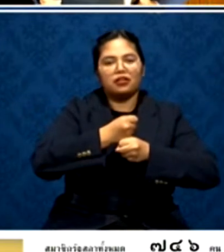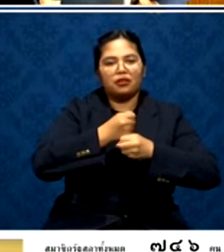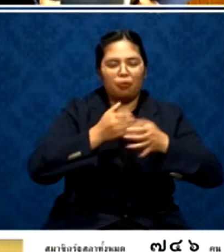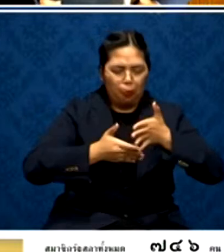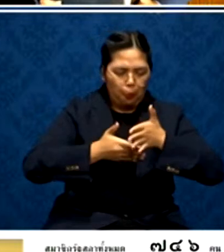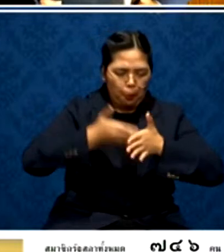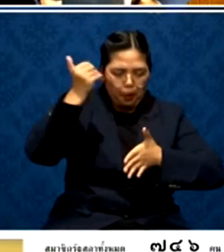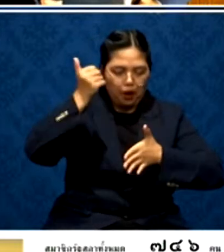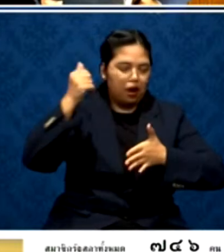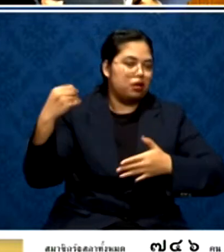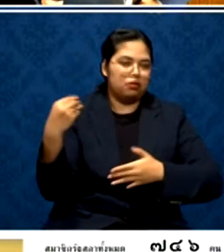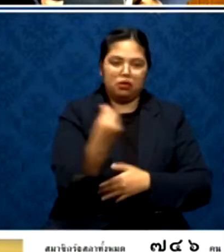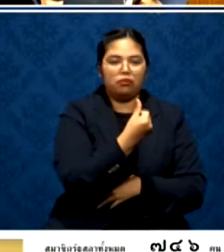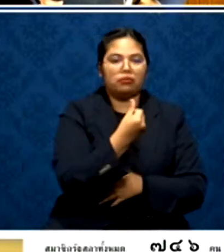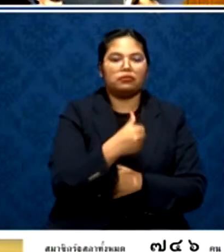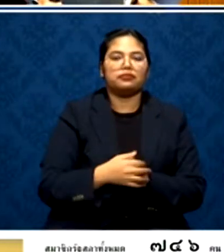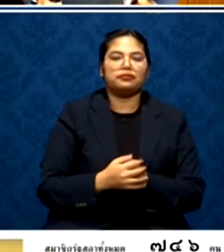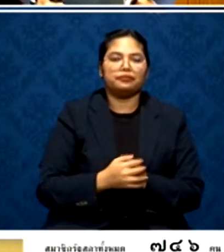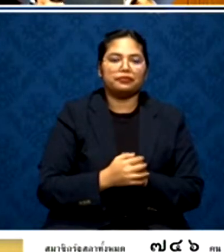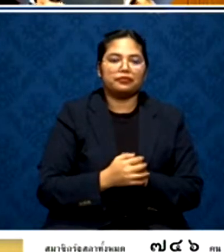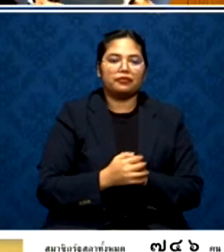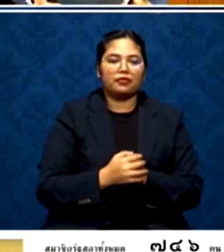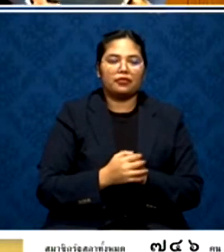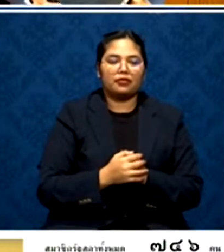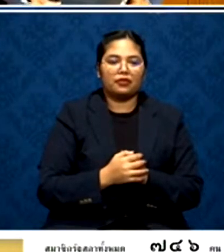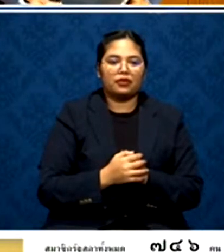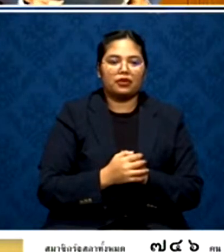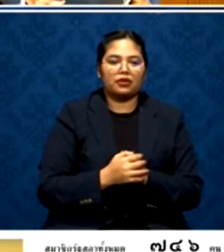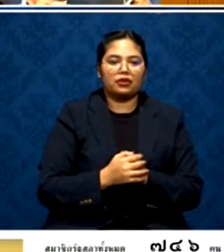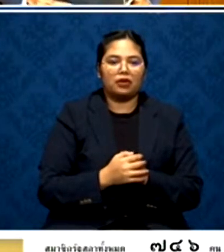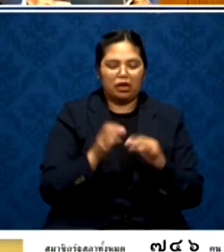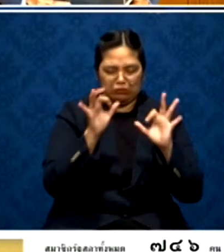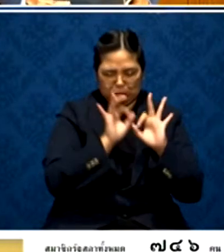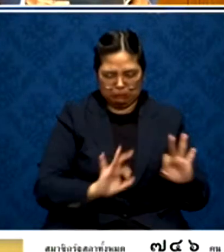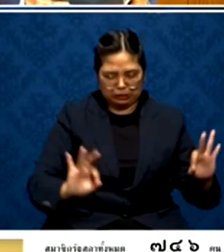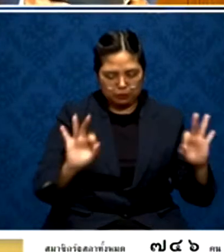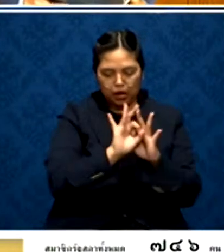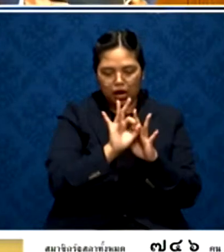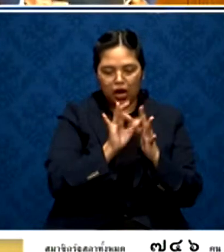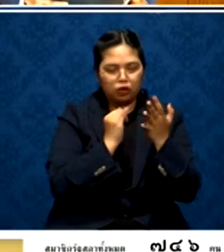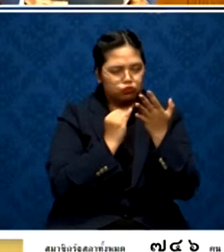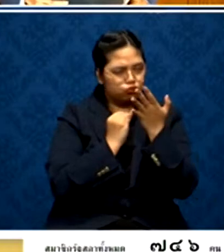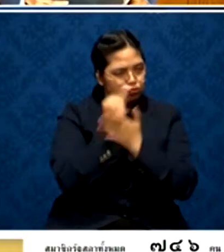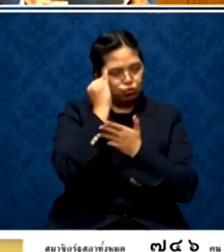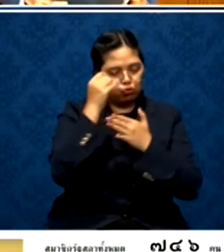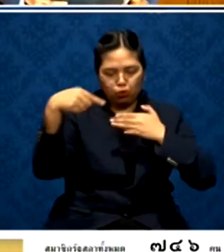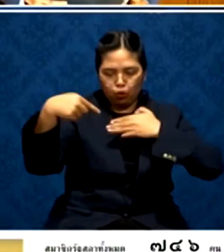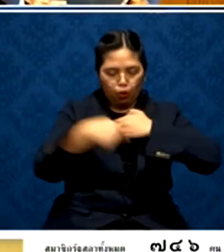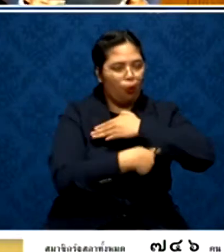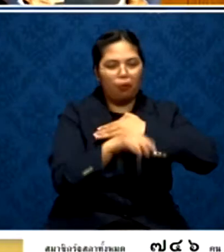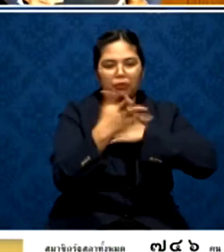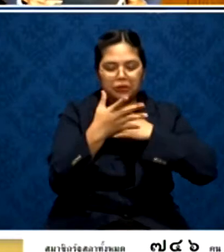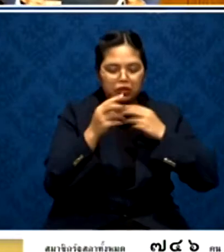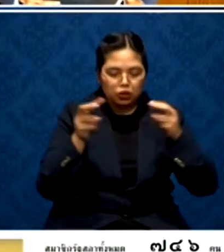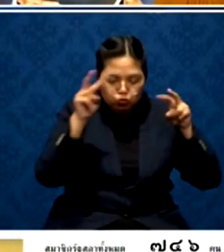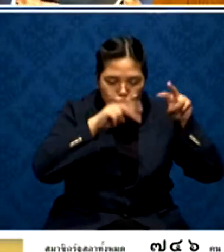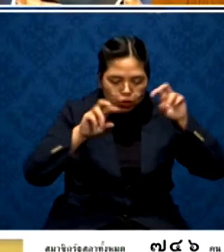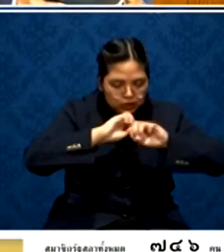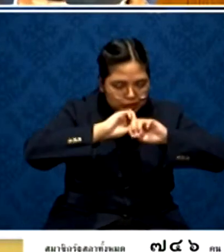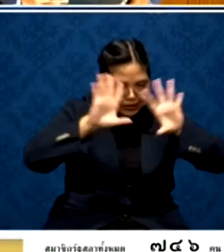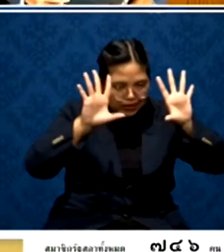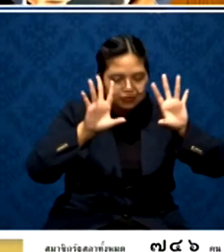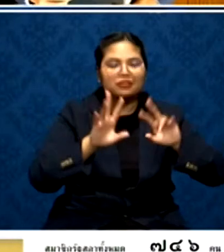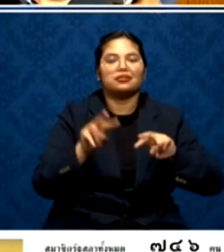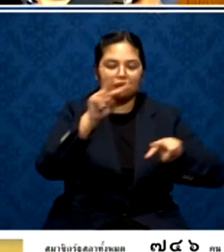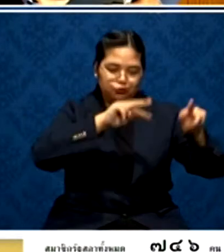เป็นรูปธรรมโดยเร็วโดยอยู่บนพื้นฐานของความถูกต้องโปร่งใสและตรวจสอบได้สอด